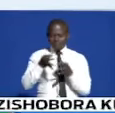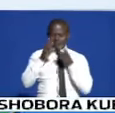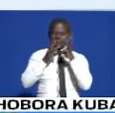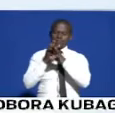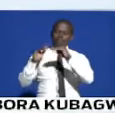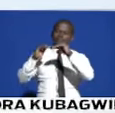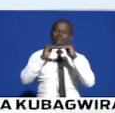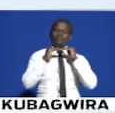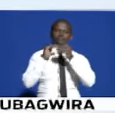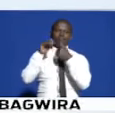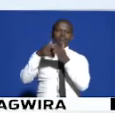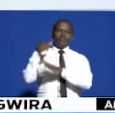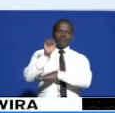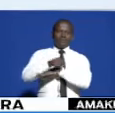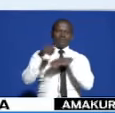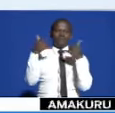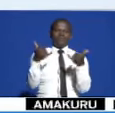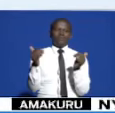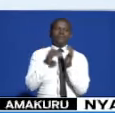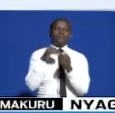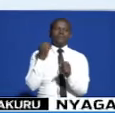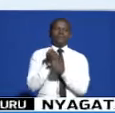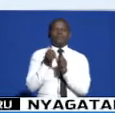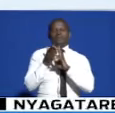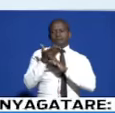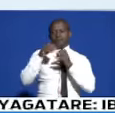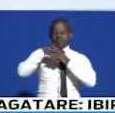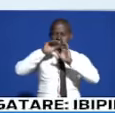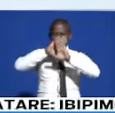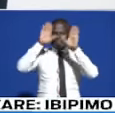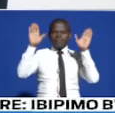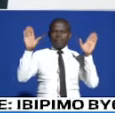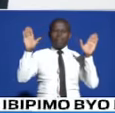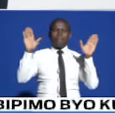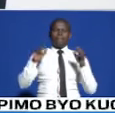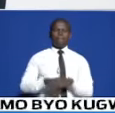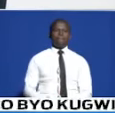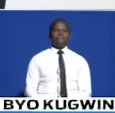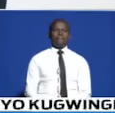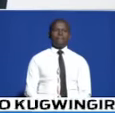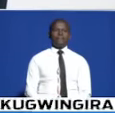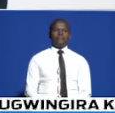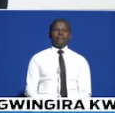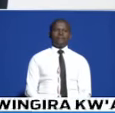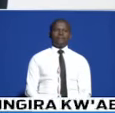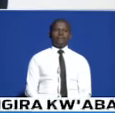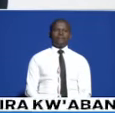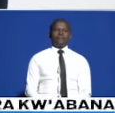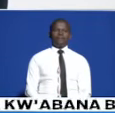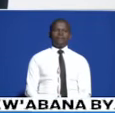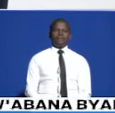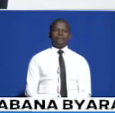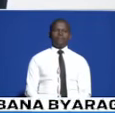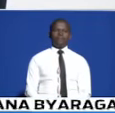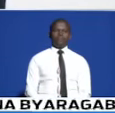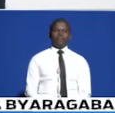rw'isi kurenza uko bimeze uko kandi bigakorwa binyuze mu mucyo. Une réputation